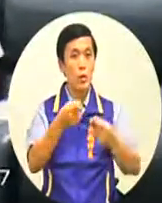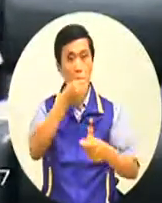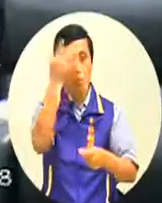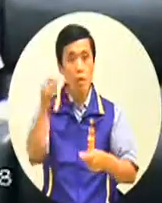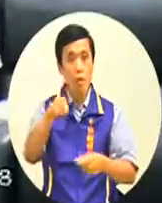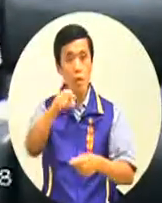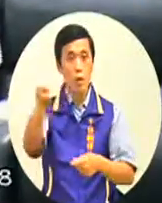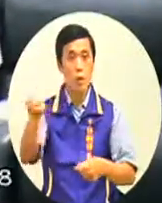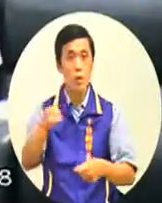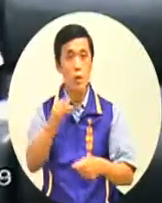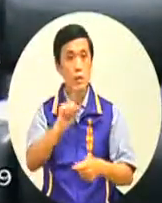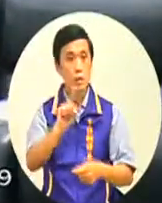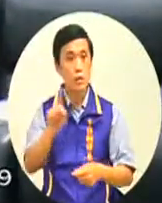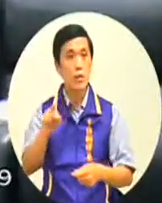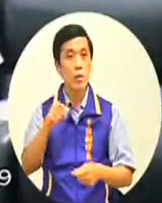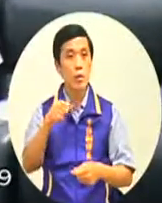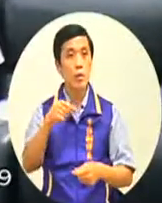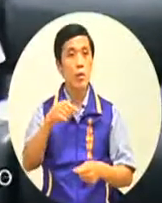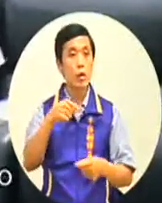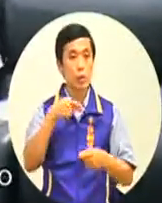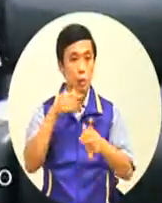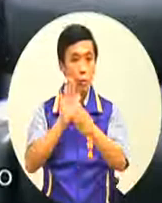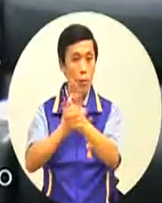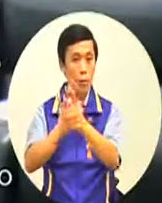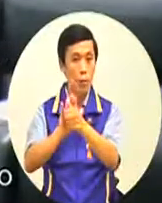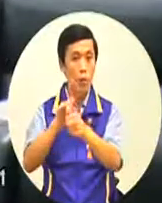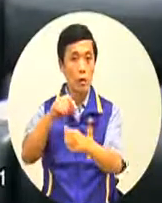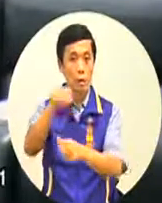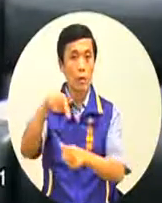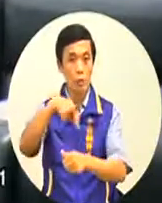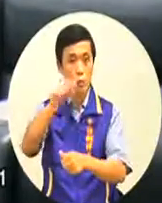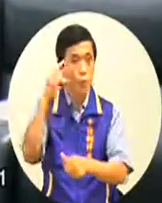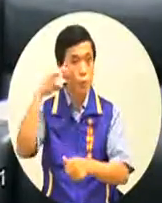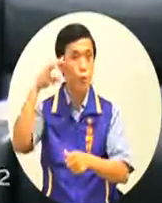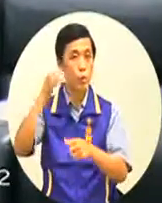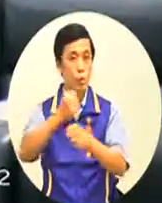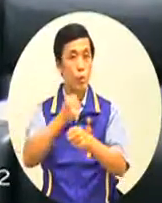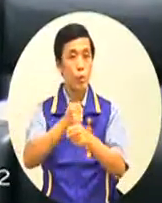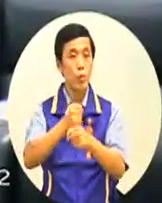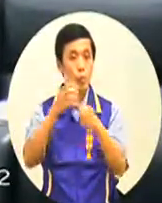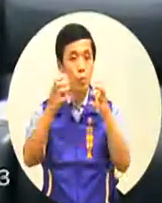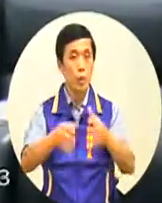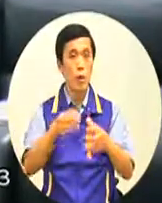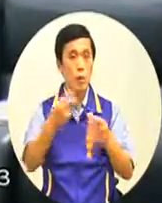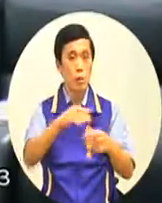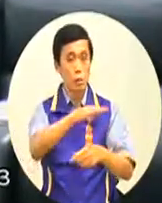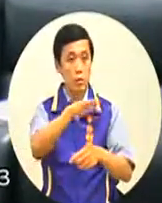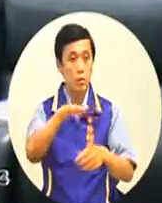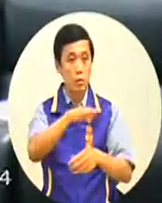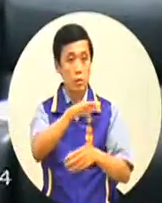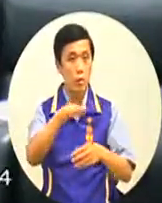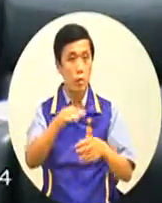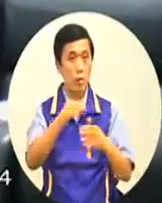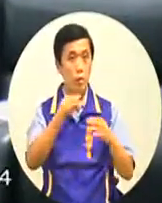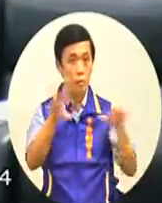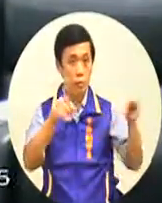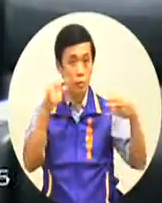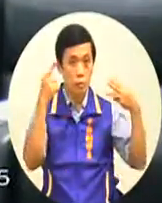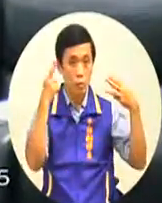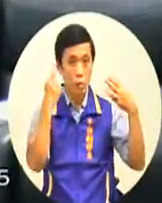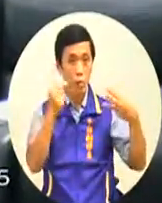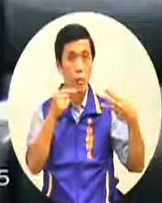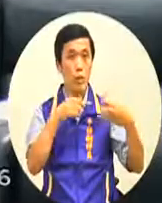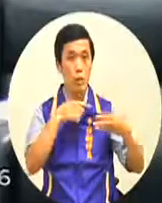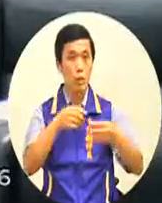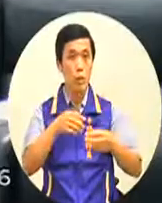什么都可以。我们怎么让他们去创业？然后另外一个是社会企业需要孵化，不只是停留在那行为哦，哎，